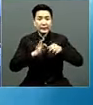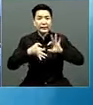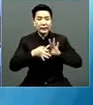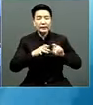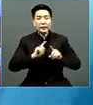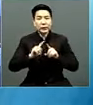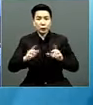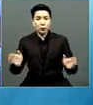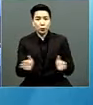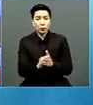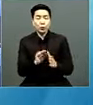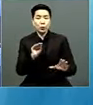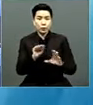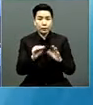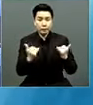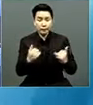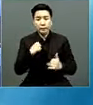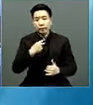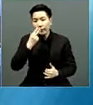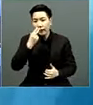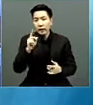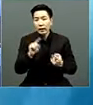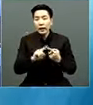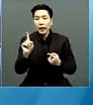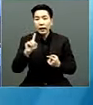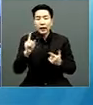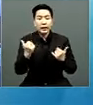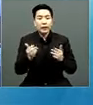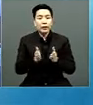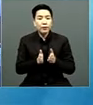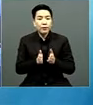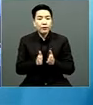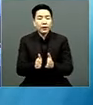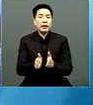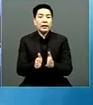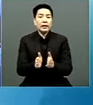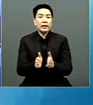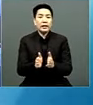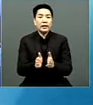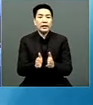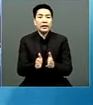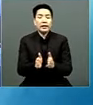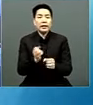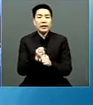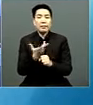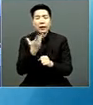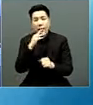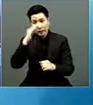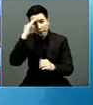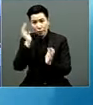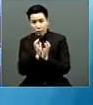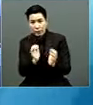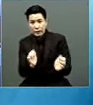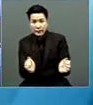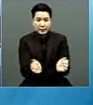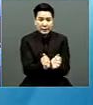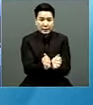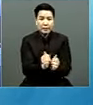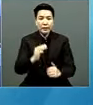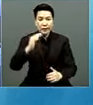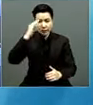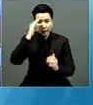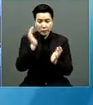างๆไปด้วยนะครับแล้วก็มาเห็นว่าทางฝ่ายของทางการดำเนินคดีโดยทางส่วนของทางต